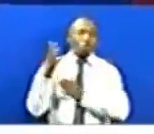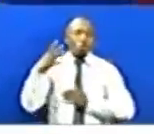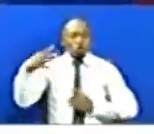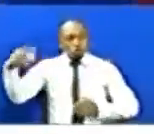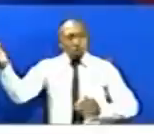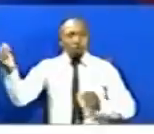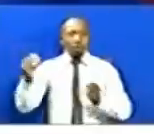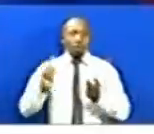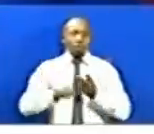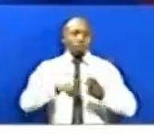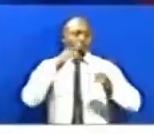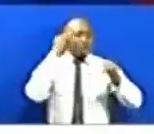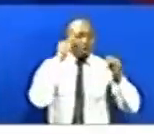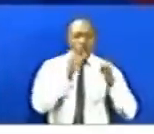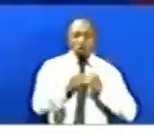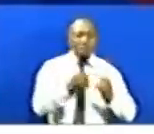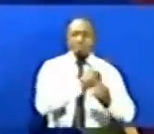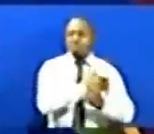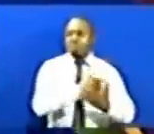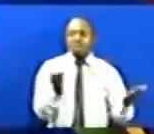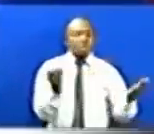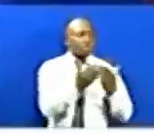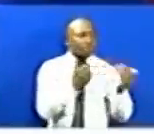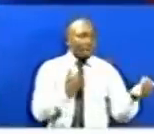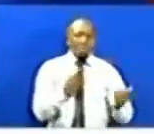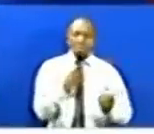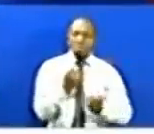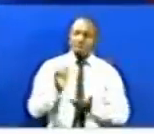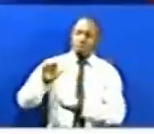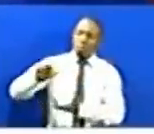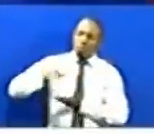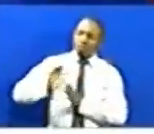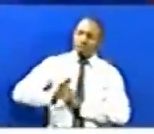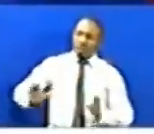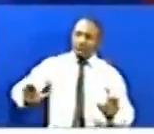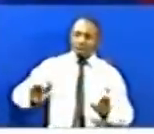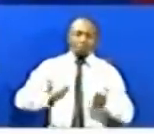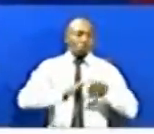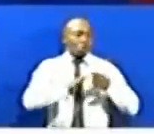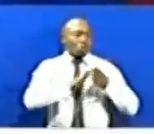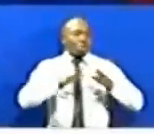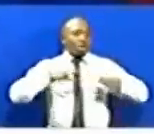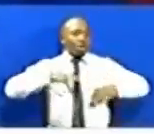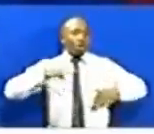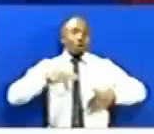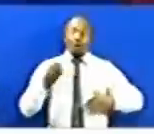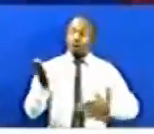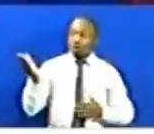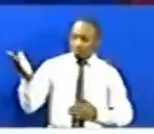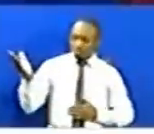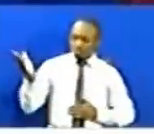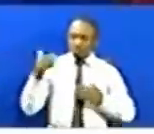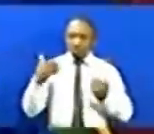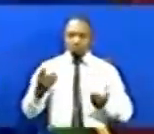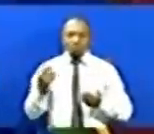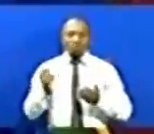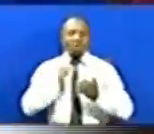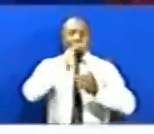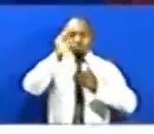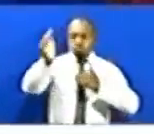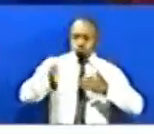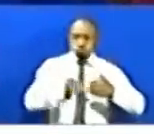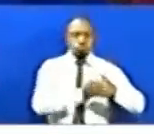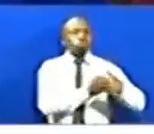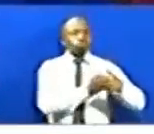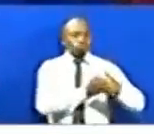unatoroka, unajiwekea migomo ambayo haina kichwa na mguu, lakini fedha ile iko mfukoni ndio unazurulia huko nchini. Kwa hiyo